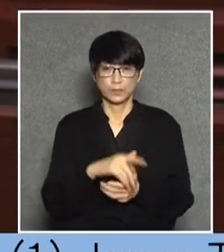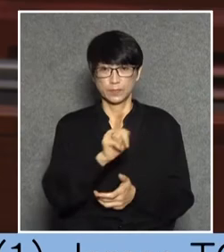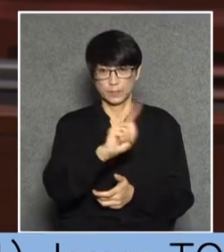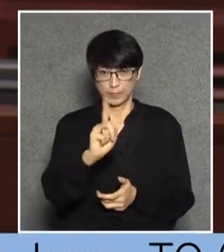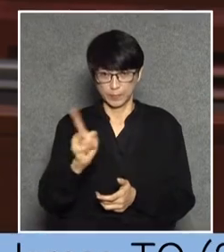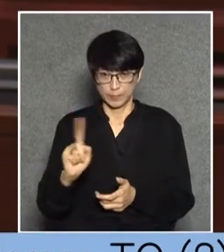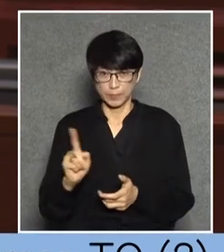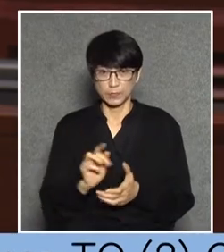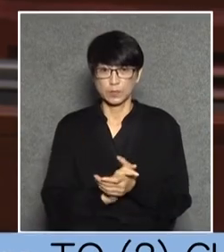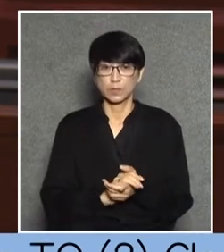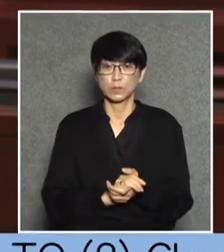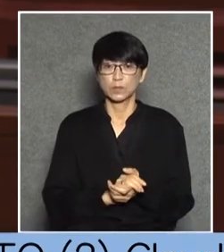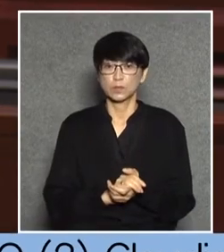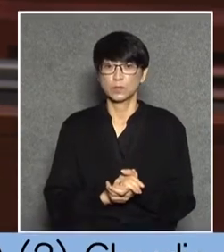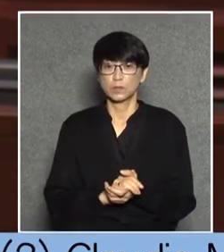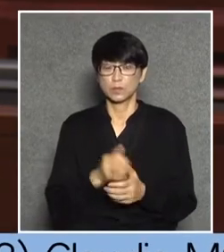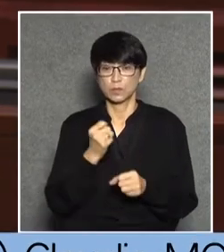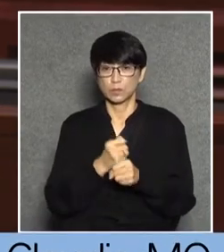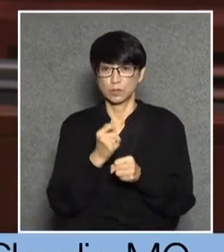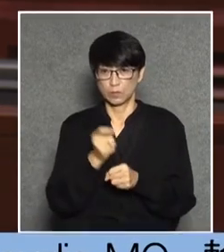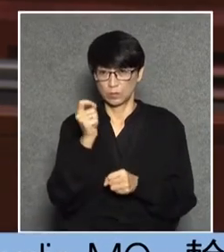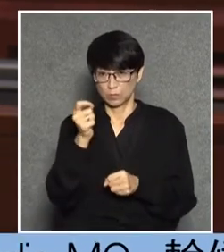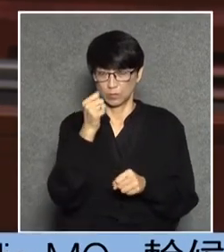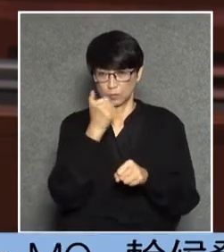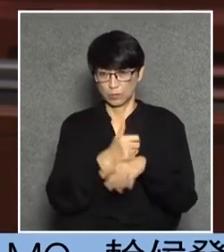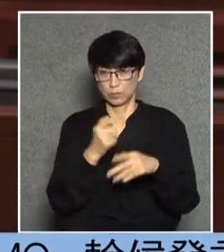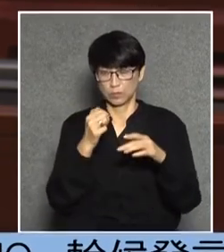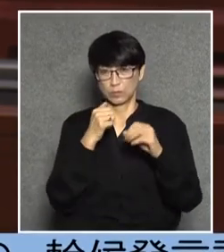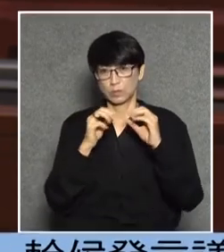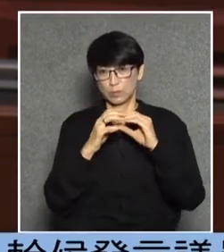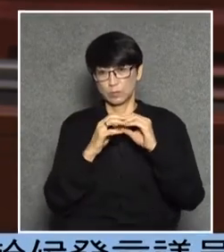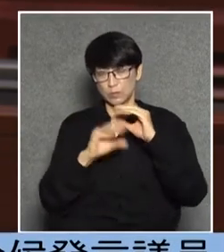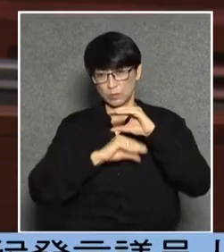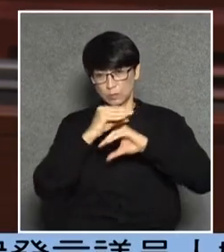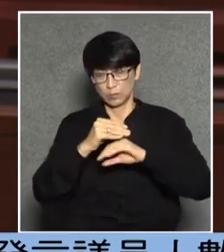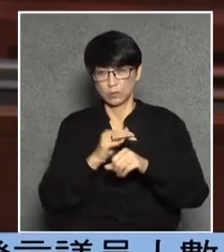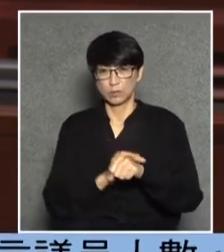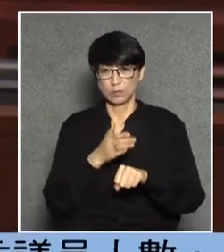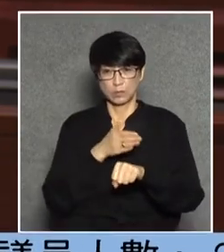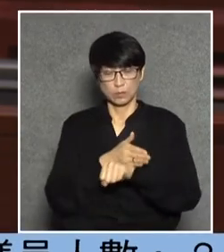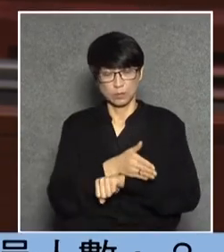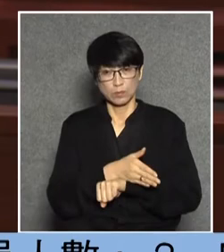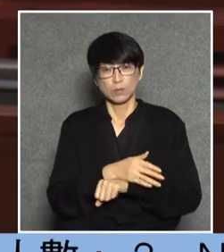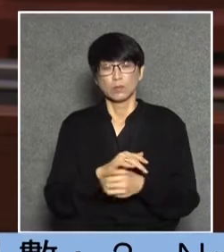任何一做少一單大白象，唔超支已經抵翻㗎啦。